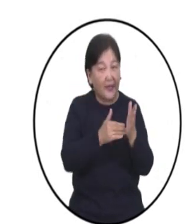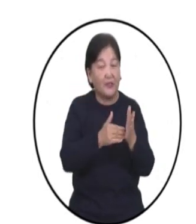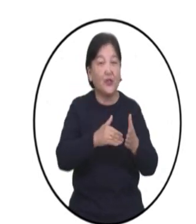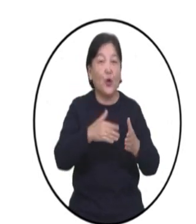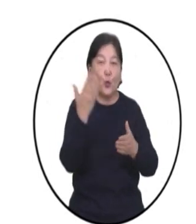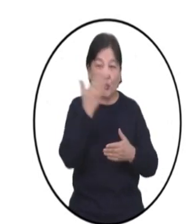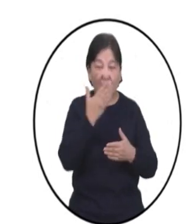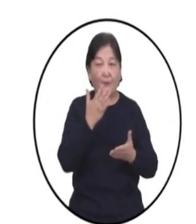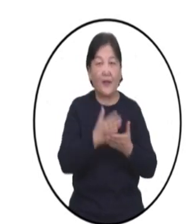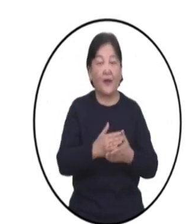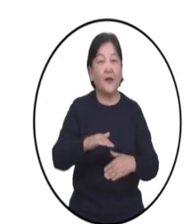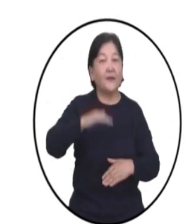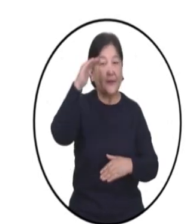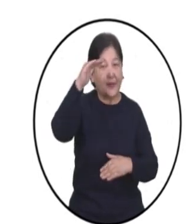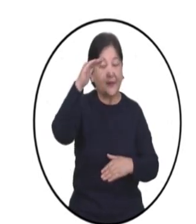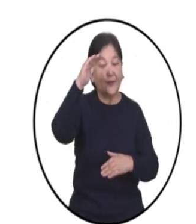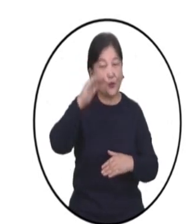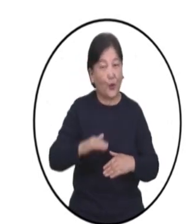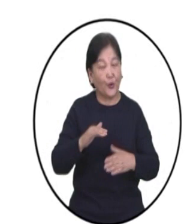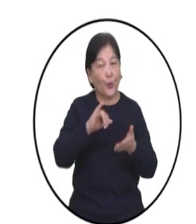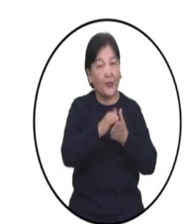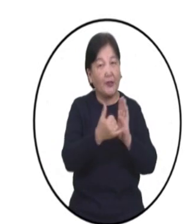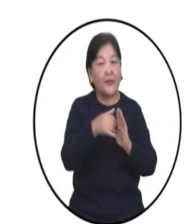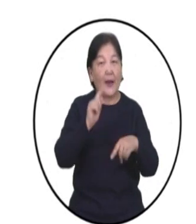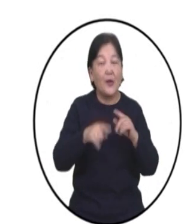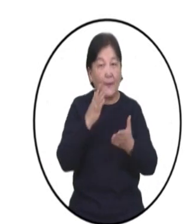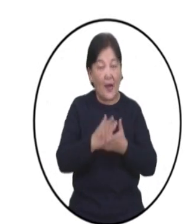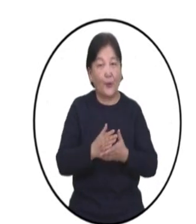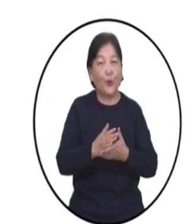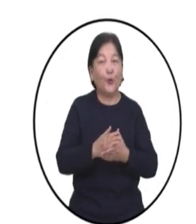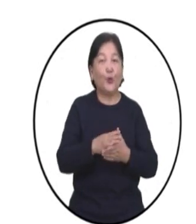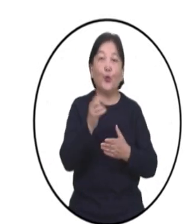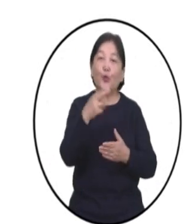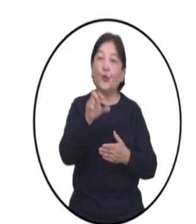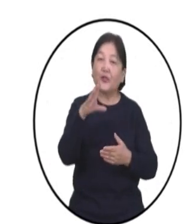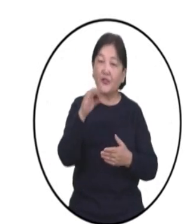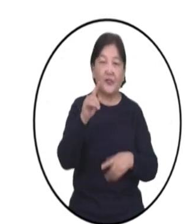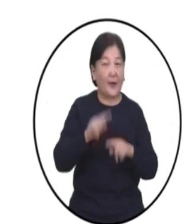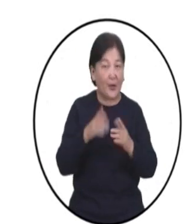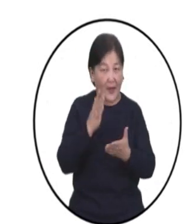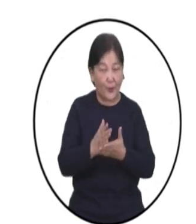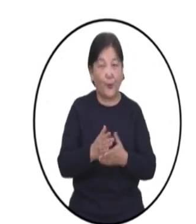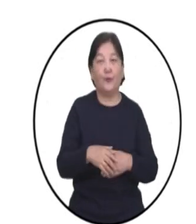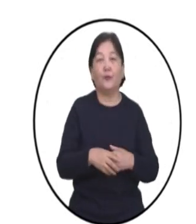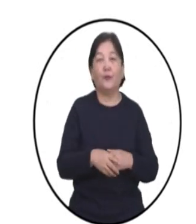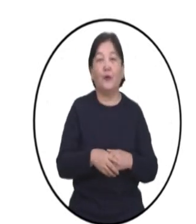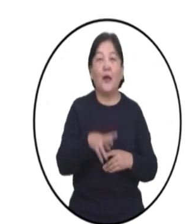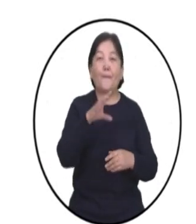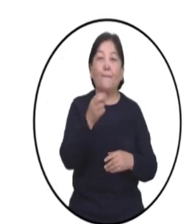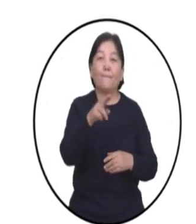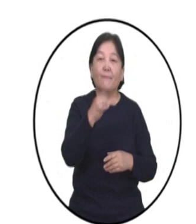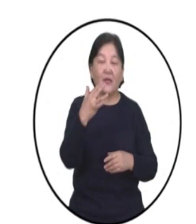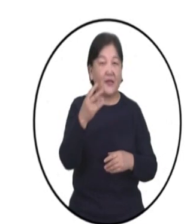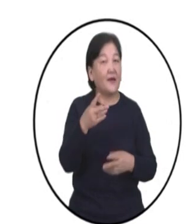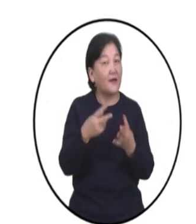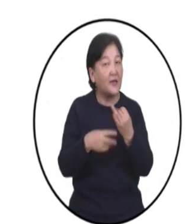юм? Хамгийн их утга нь хэд байх юм? Хамгийн бага утга нь хэд байх вэ? Дундаж кавертэл буюу медиан нь хэд